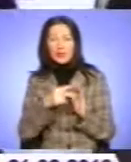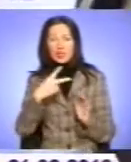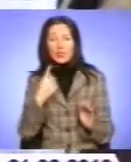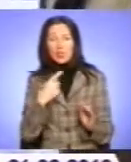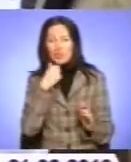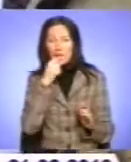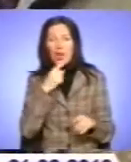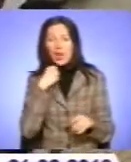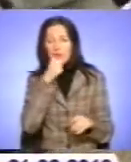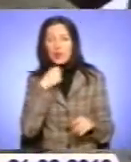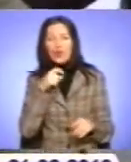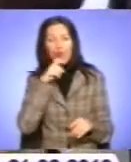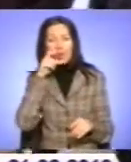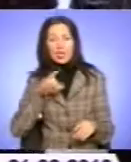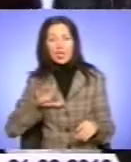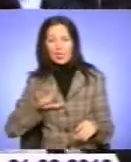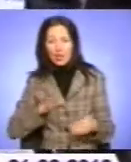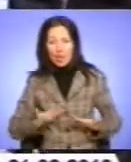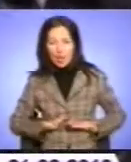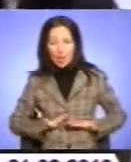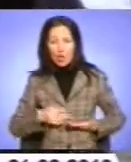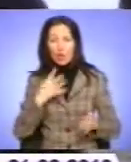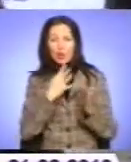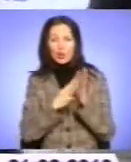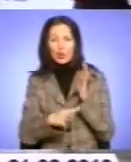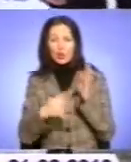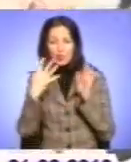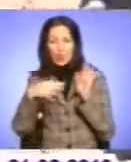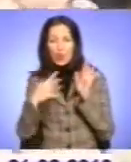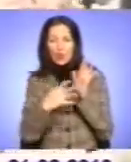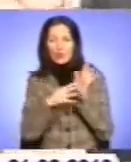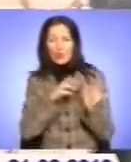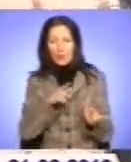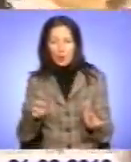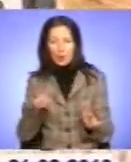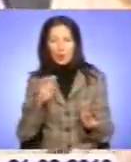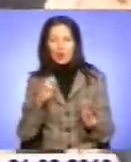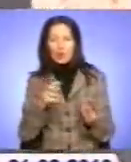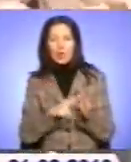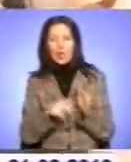проживали 48 457 тисяч осіб. Українську мову